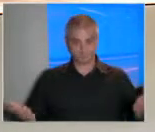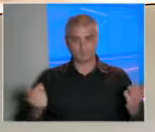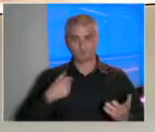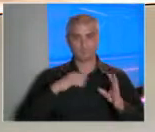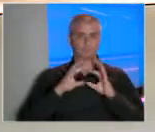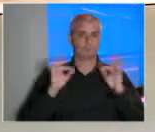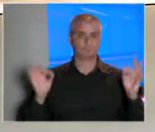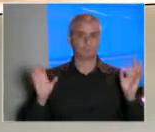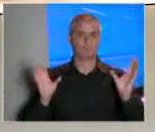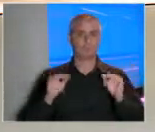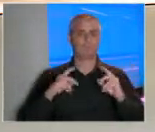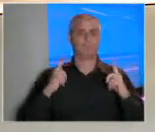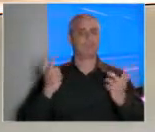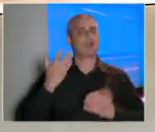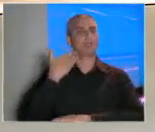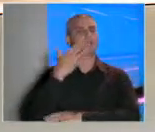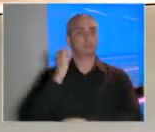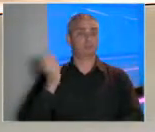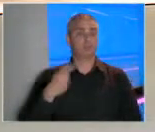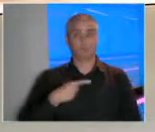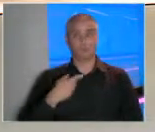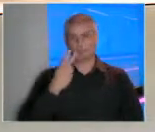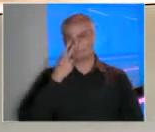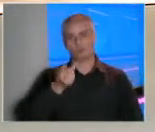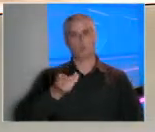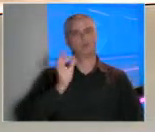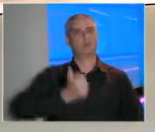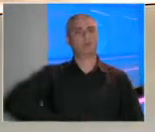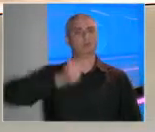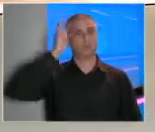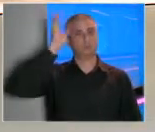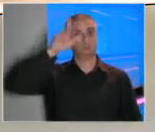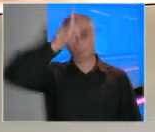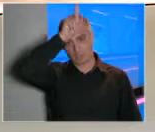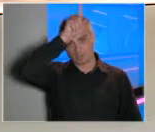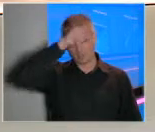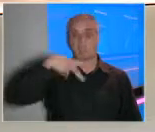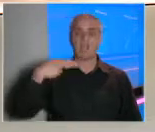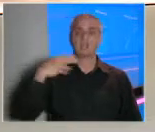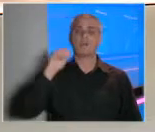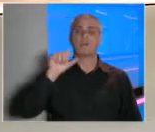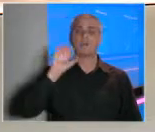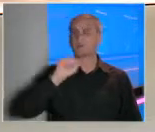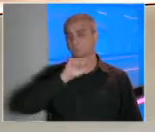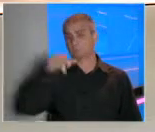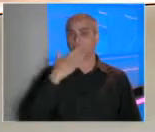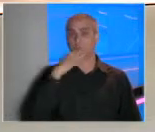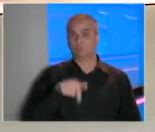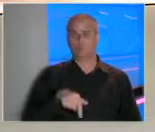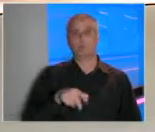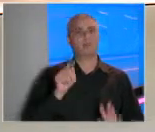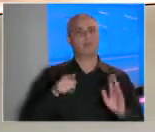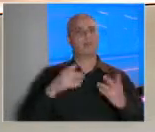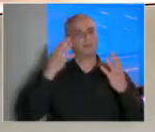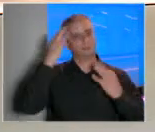אנחנו נפתח עם האירוע המדיני של השבוע, ביקורו המדיני של שר החוץ הגרמני, הייקו מאס, שהתקיים היום כאן בירושלים, לרגל